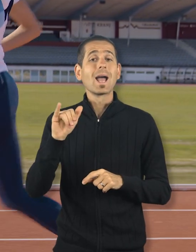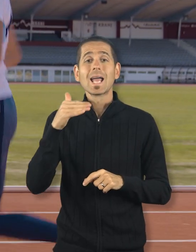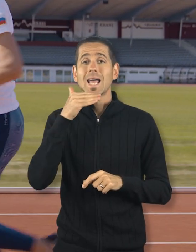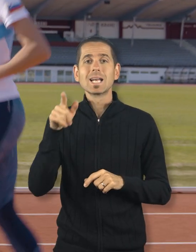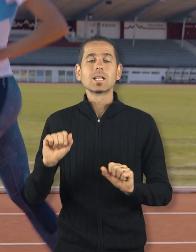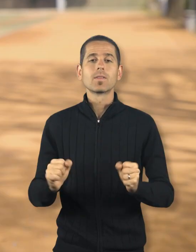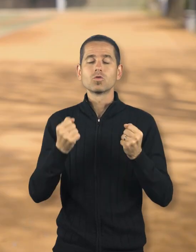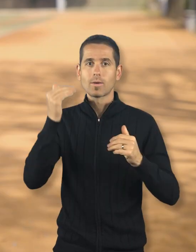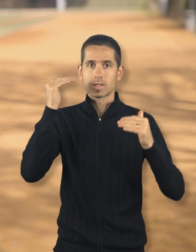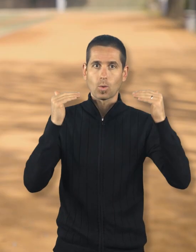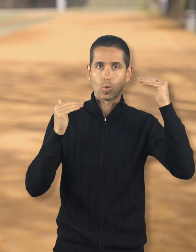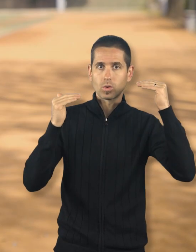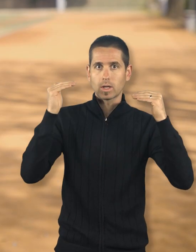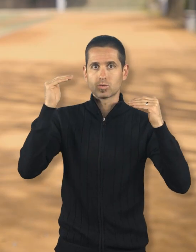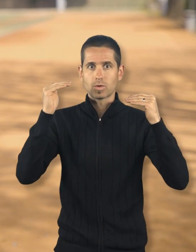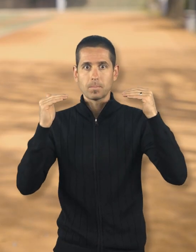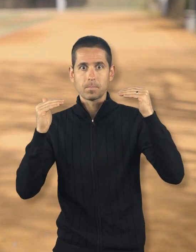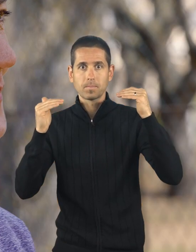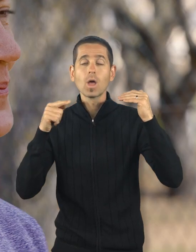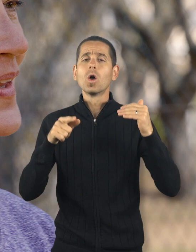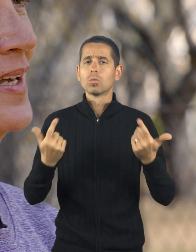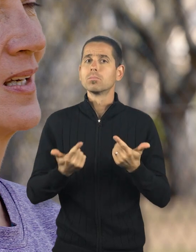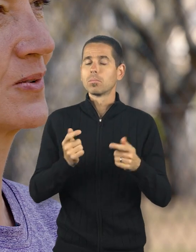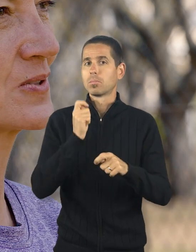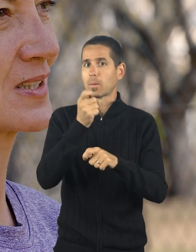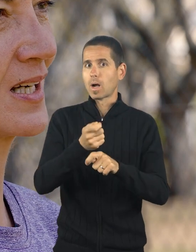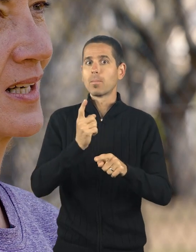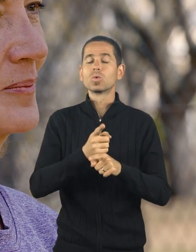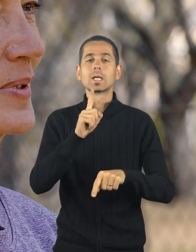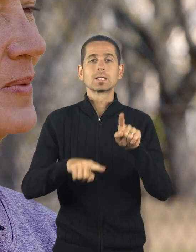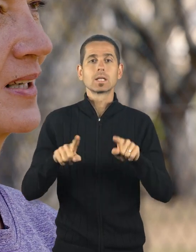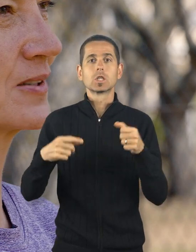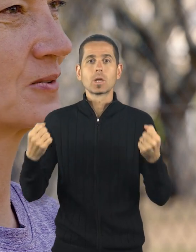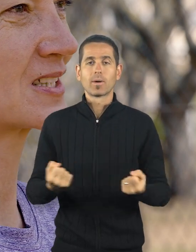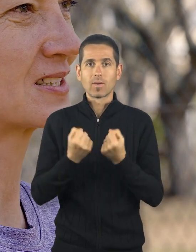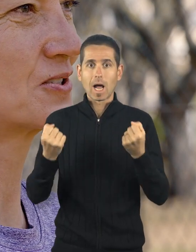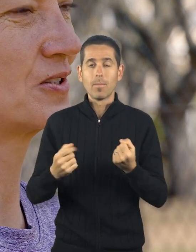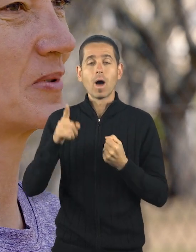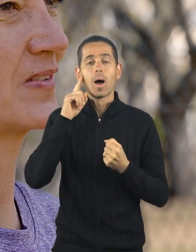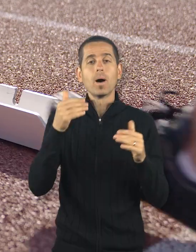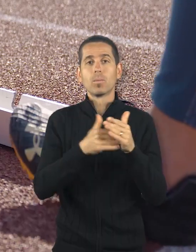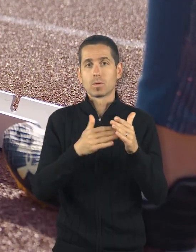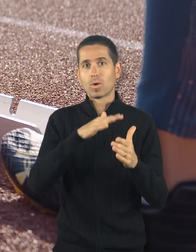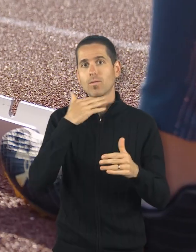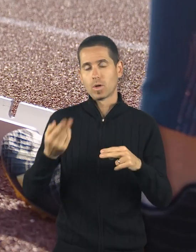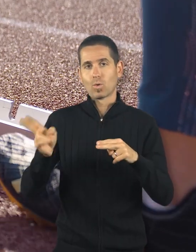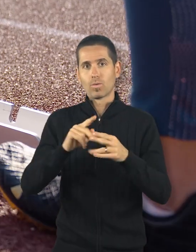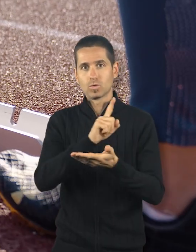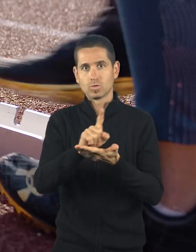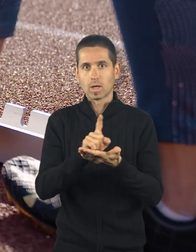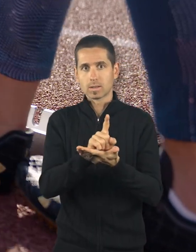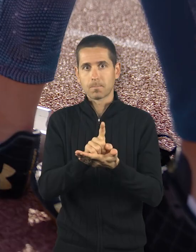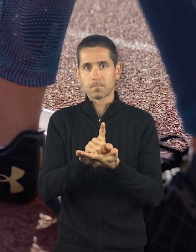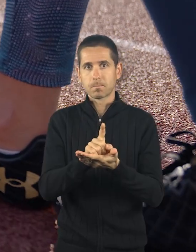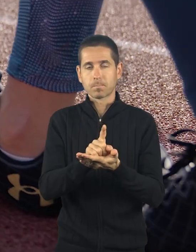Zaradi gluhote ima Iris težave z ravnotežjem. To se da premagati tudi z različnimi vajami, samo rabi